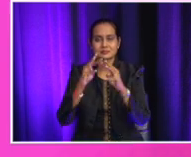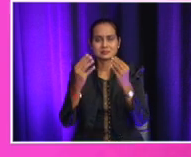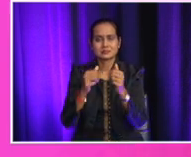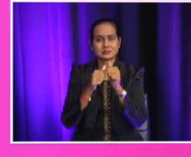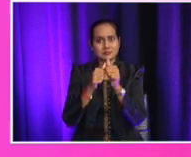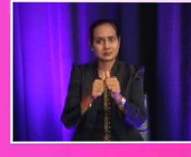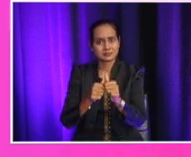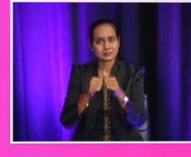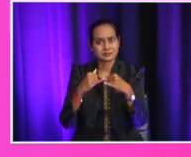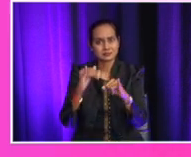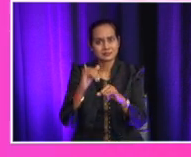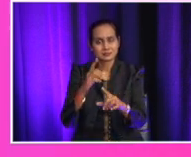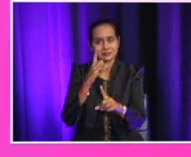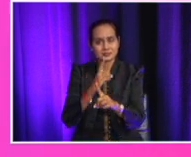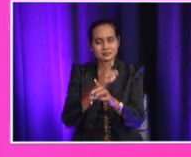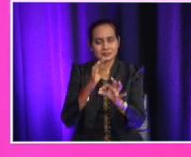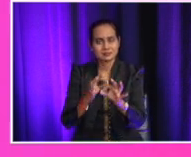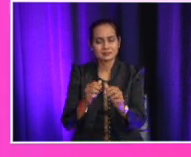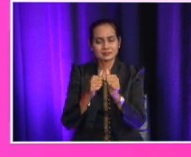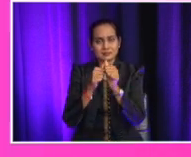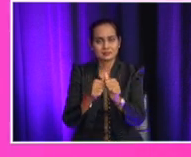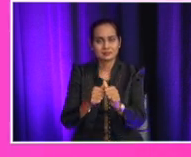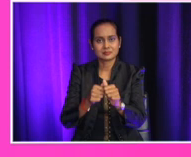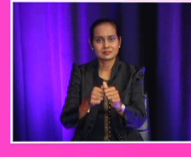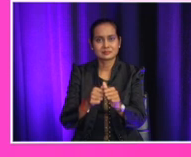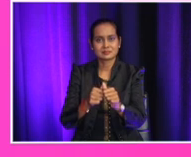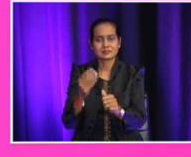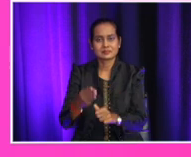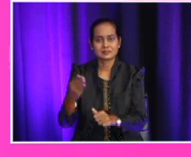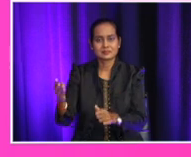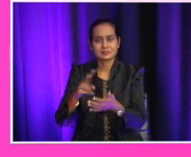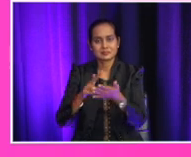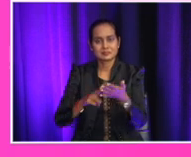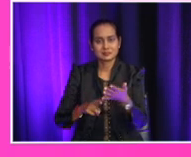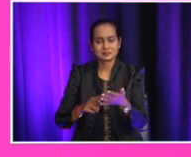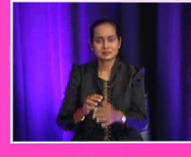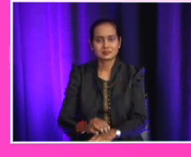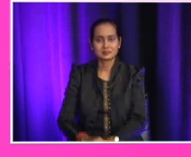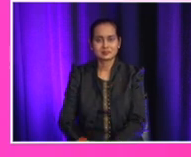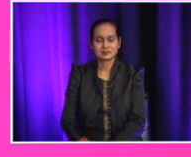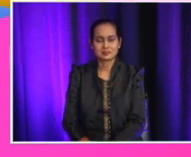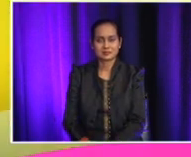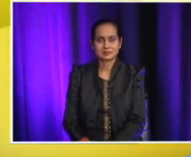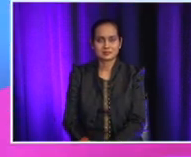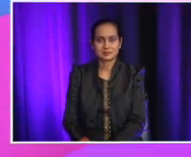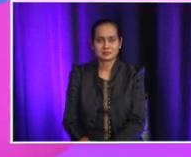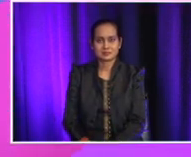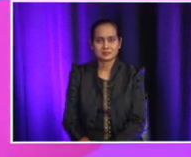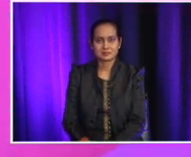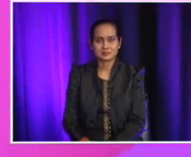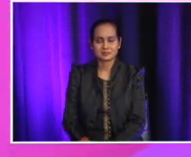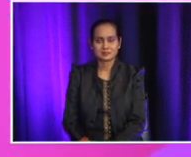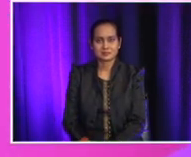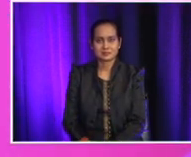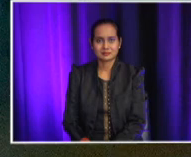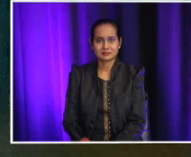diukur daripada jumlah dan jenis bahan bacaan detik daripada memupuk budaya tingkatan 5 halaman 185